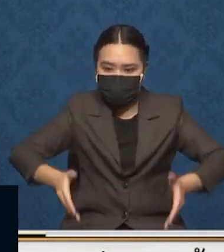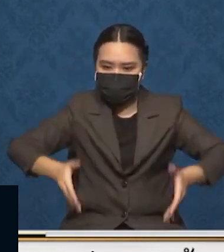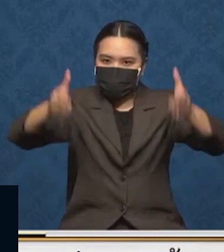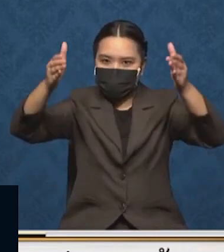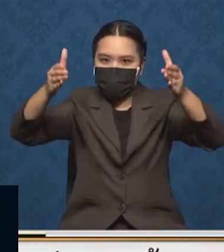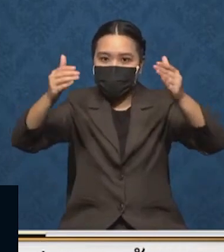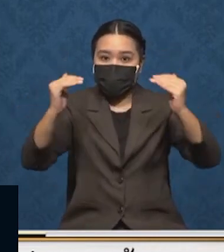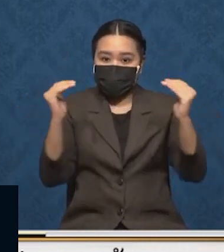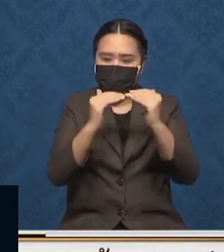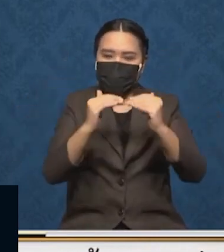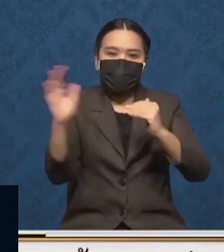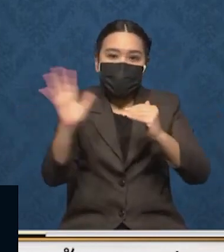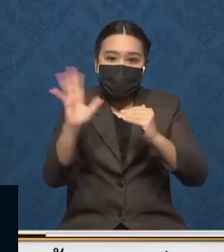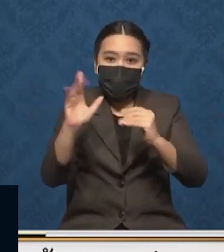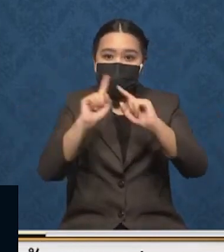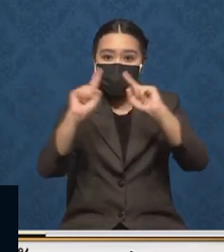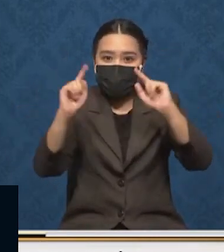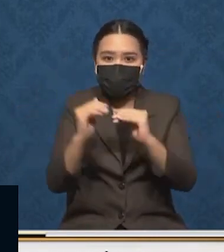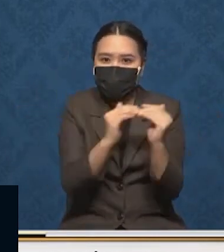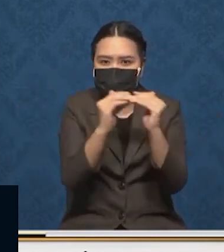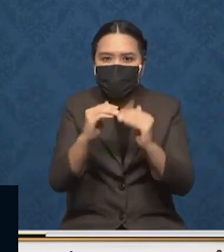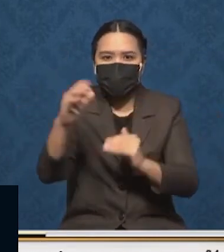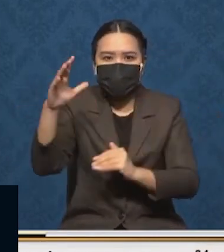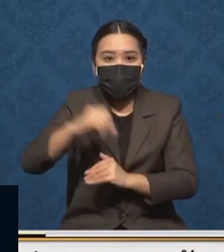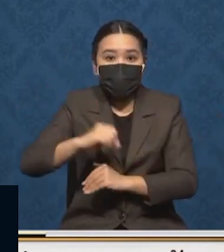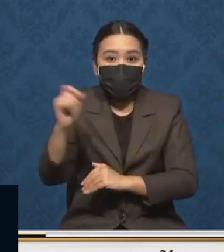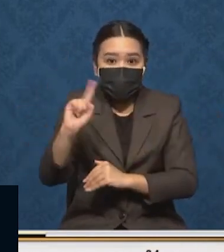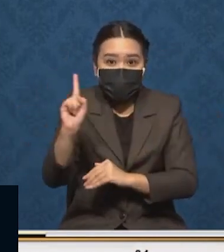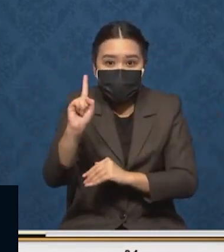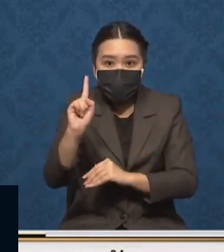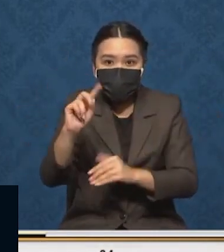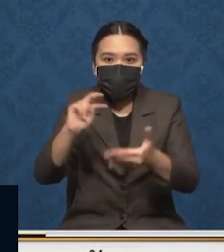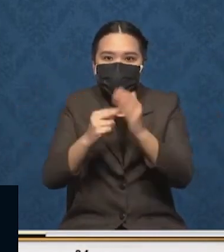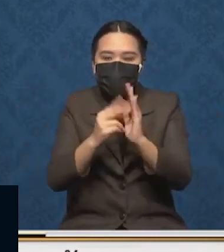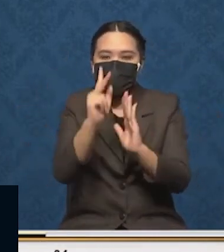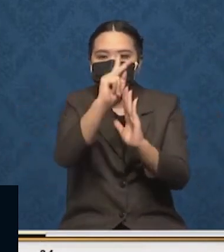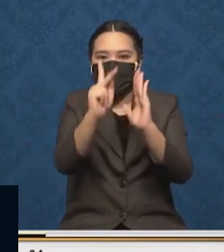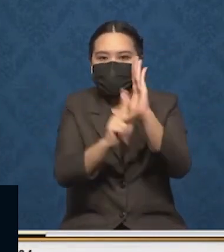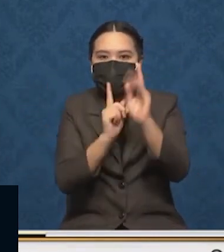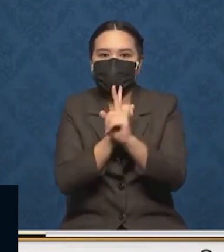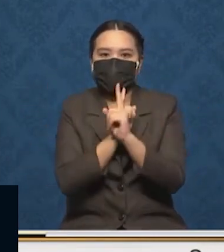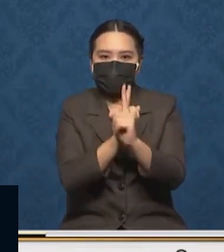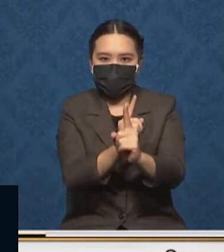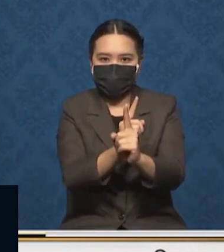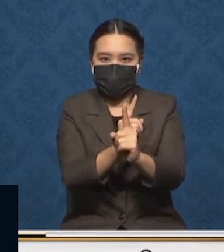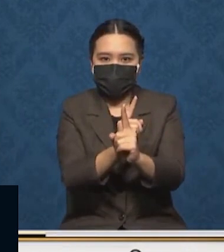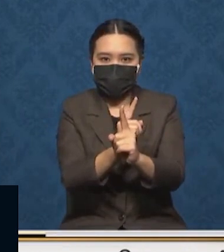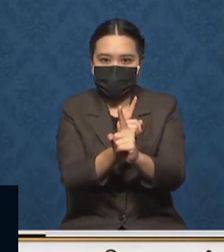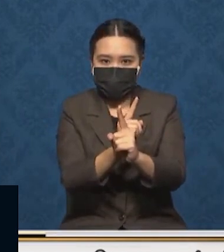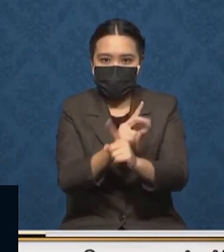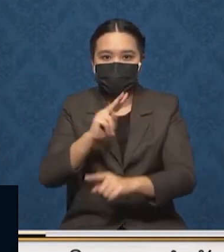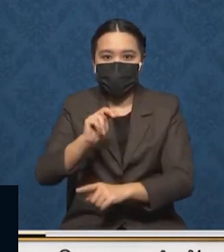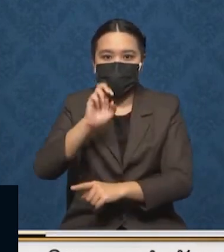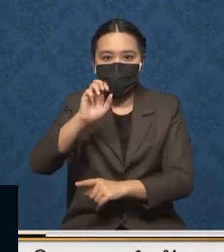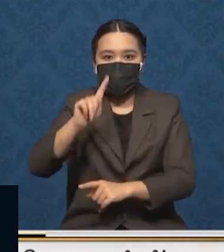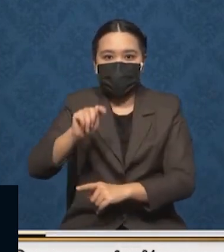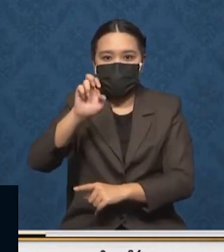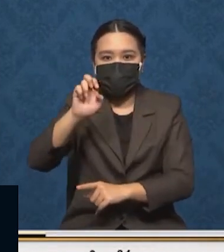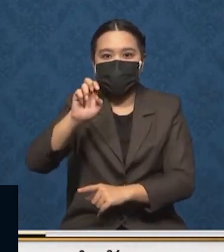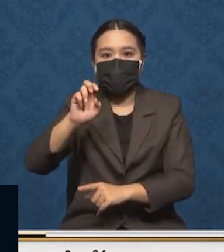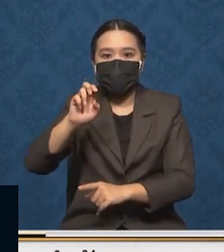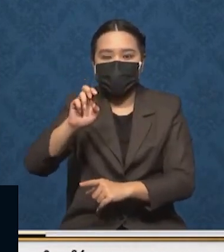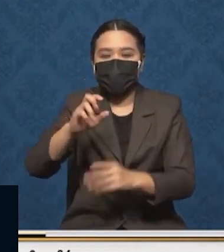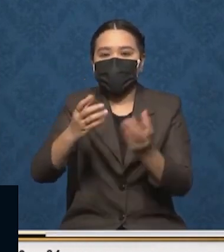ที่นะครับแต่ความยุติธรรมอยู่ที่ท่านตั้งบนตัวหลักกฎหมายบนหลักนิติรัฐบนหลักนิติธร